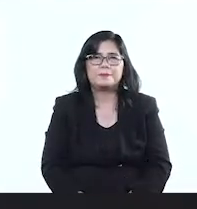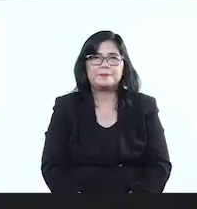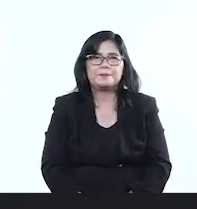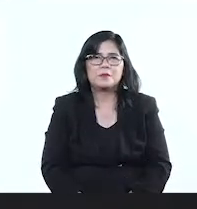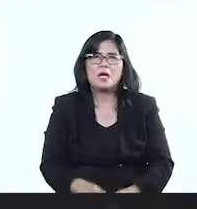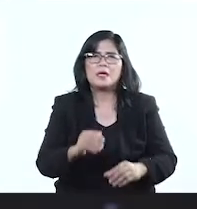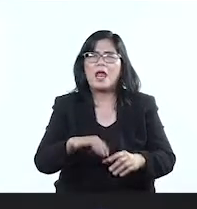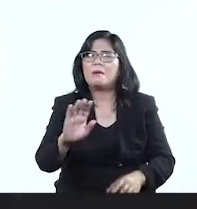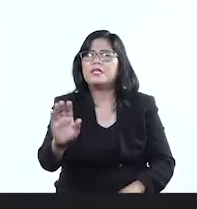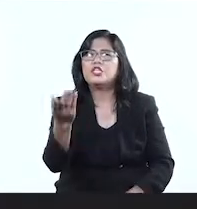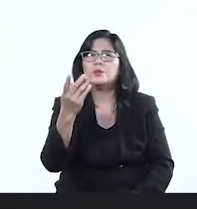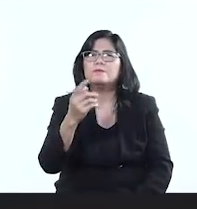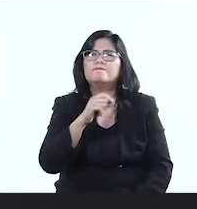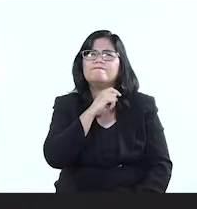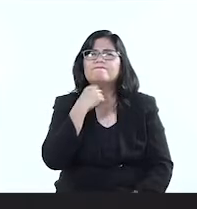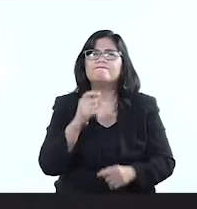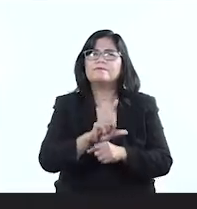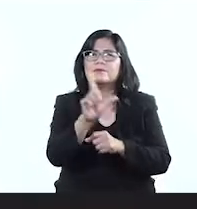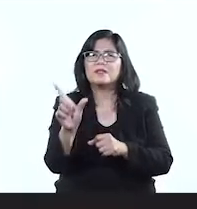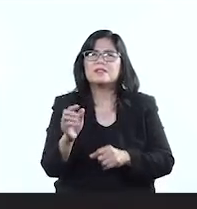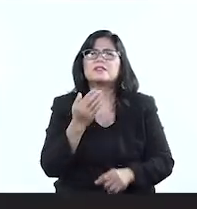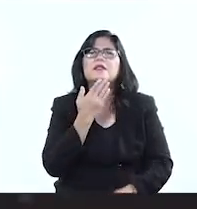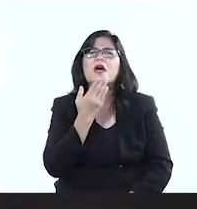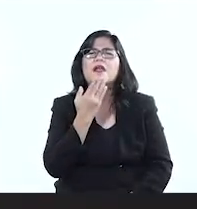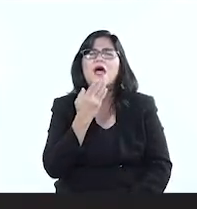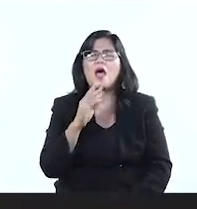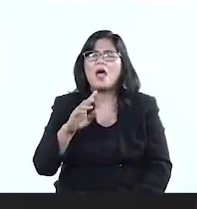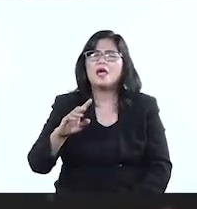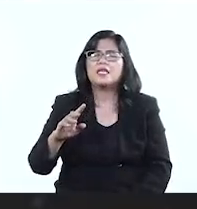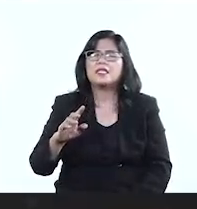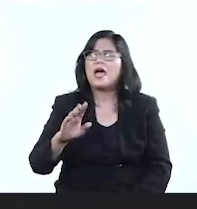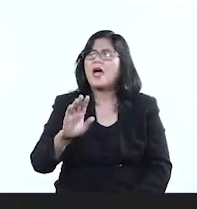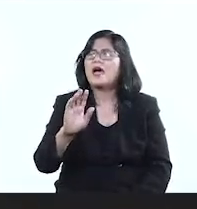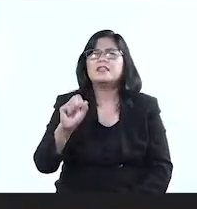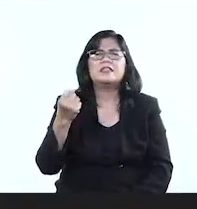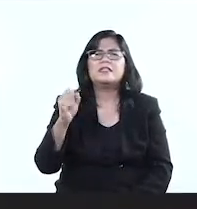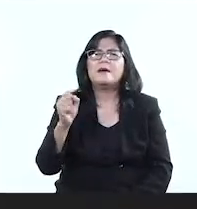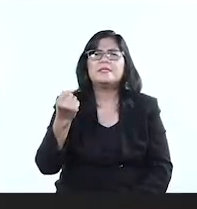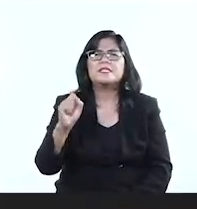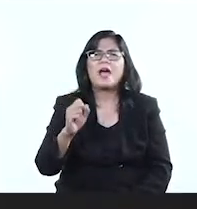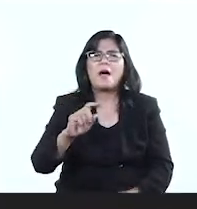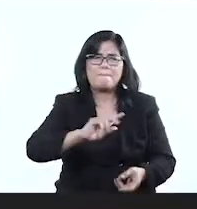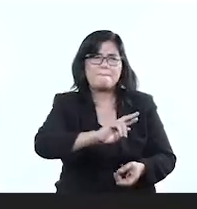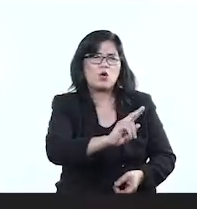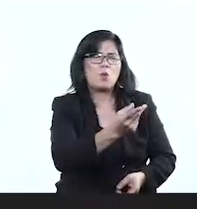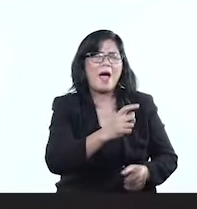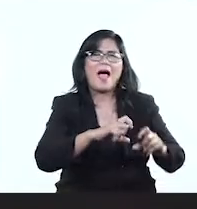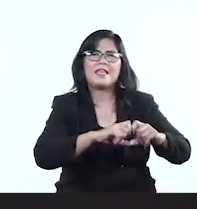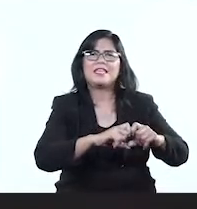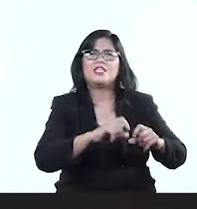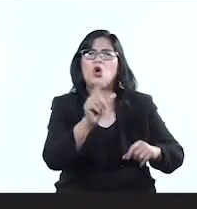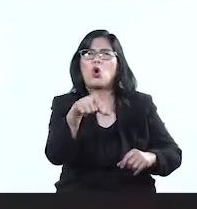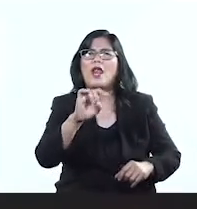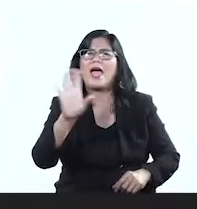di dalam hidup sangat saya punya prinsip sederhana kita nggak bisa merobah hati orang dan kita nggak perlu merubah hati